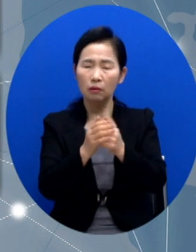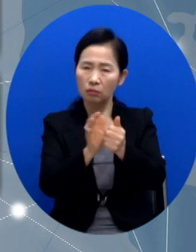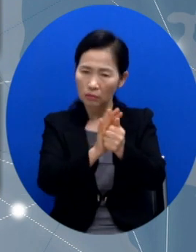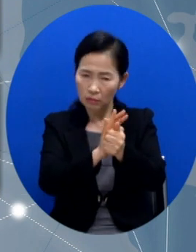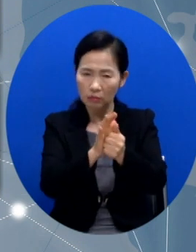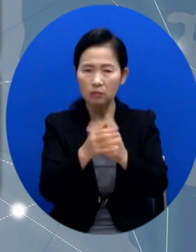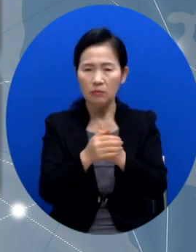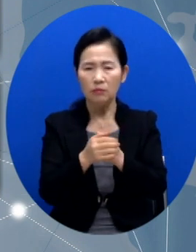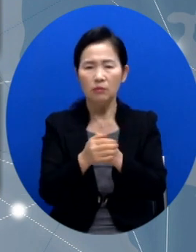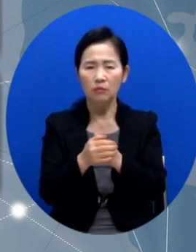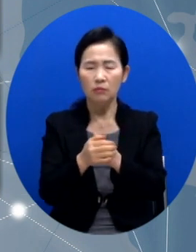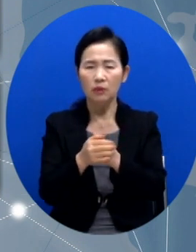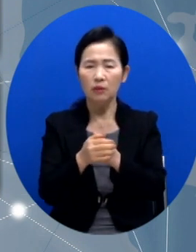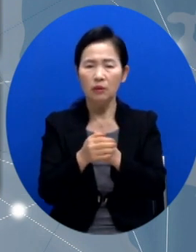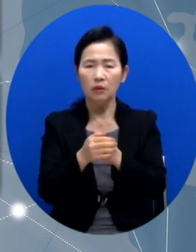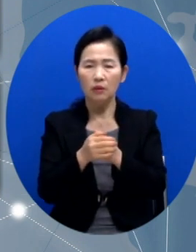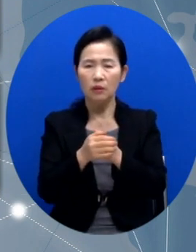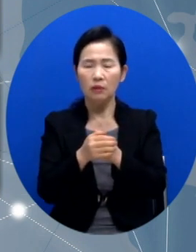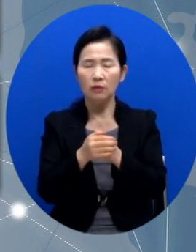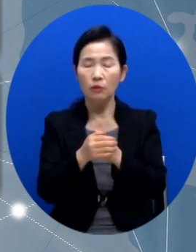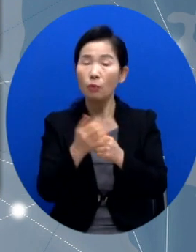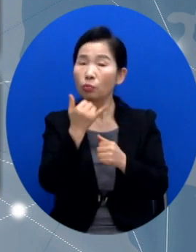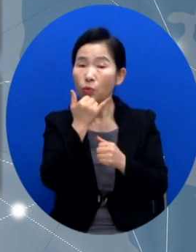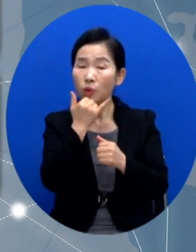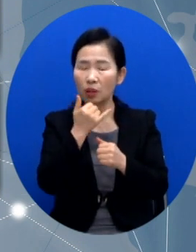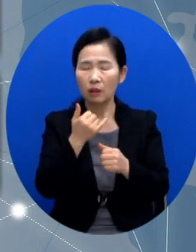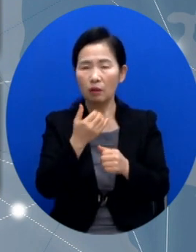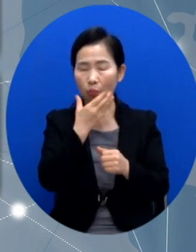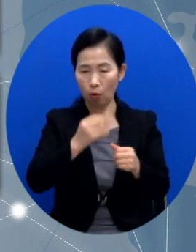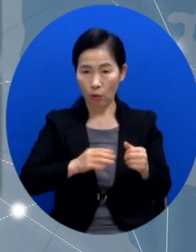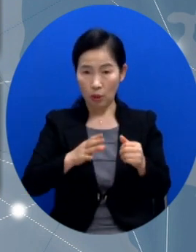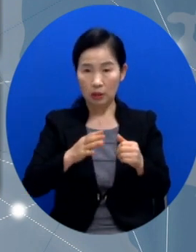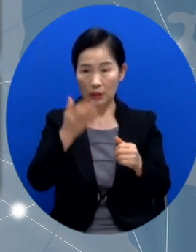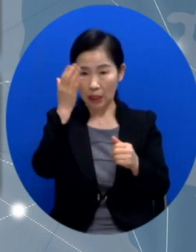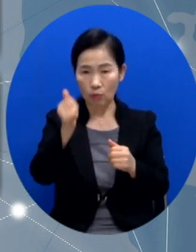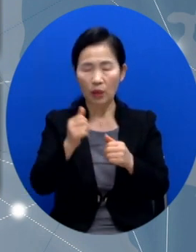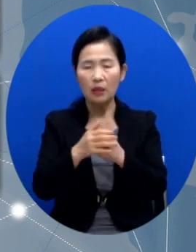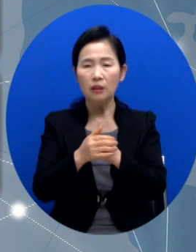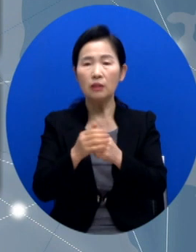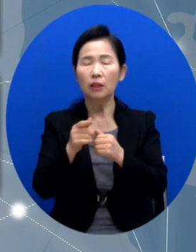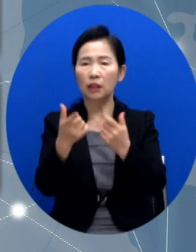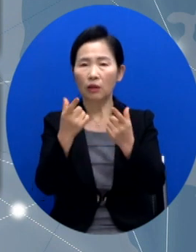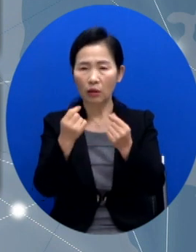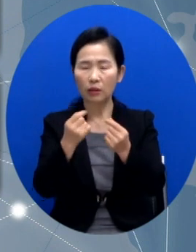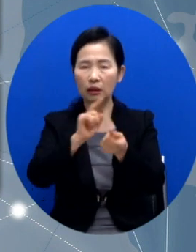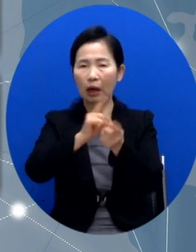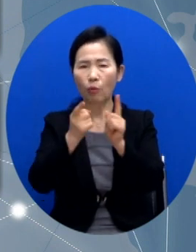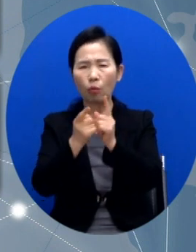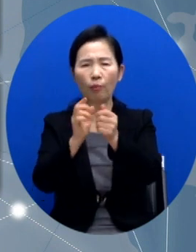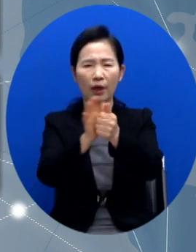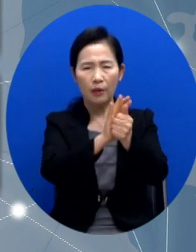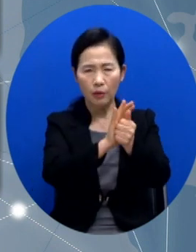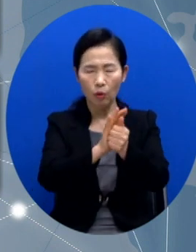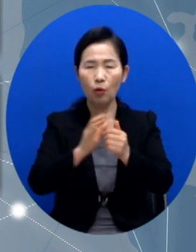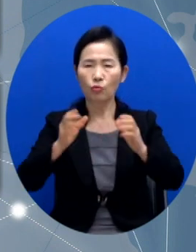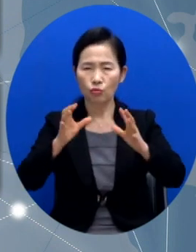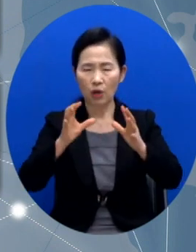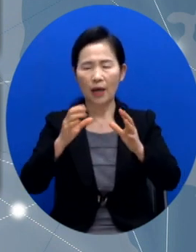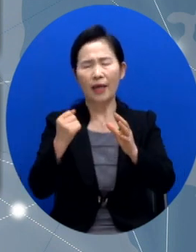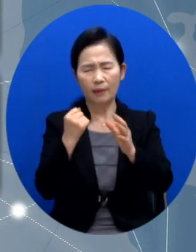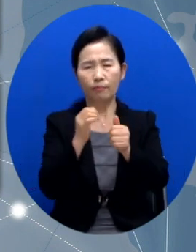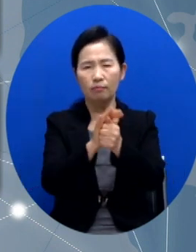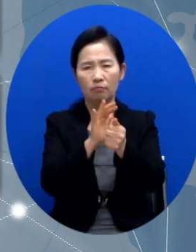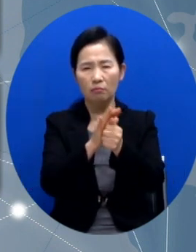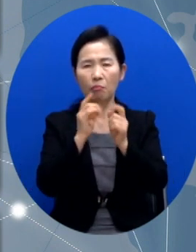막기 위해서인데요. 옌스 슈판 독일 보건장관은 이런 상호 간의 배려가 국가를 결속하는 힘이라고